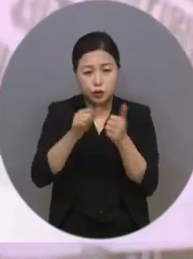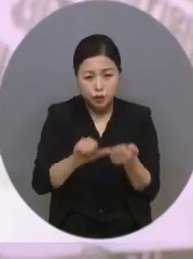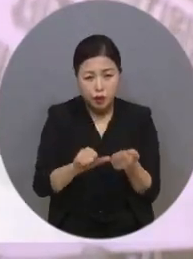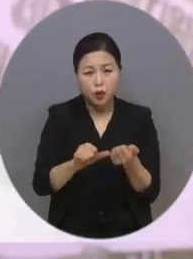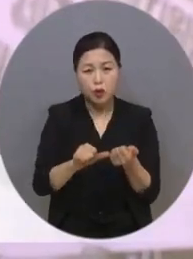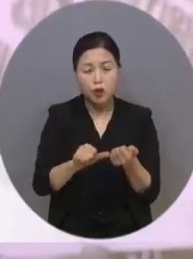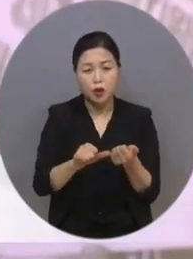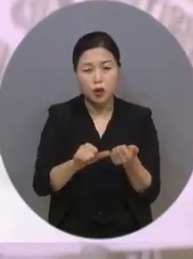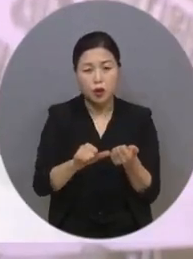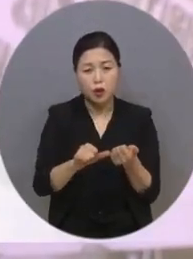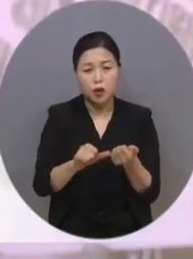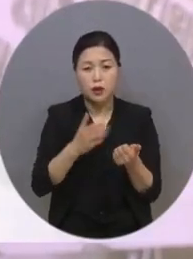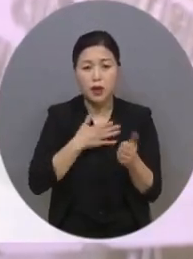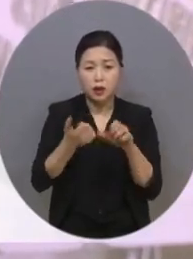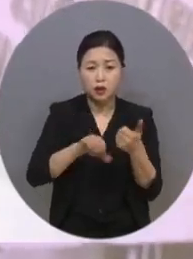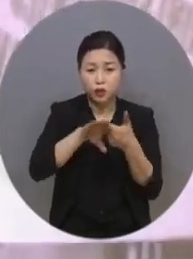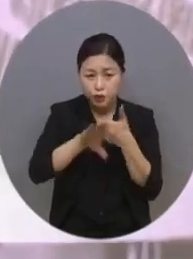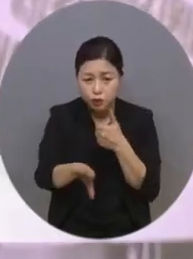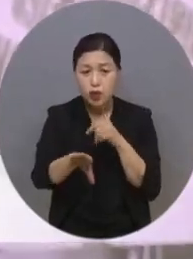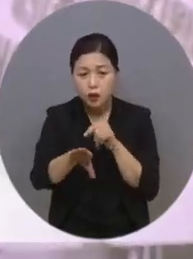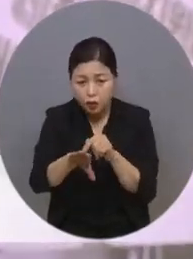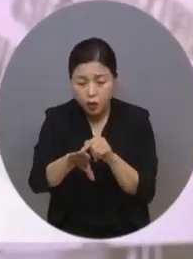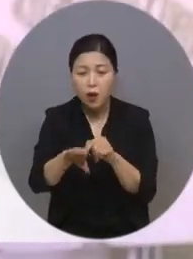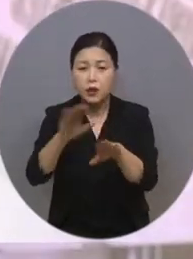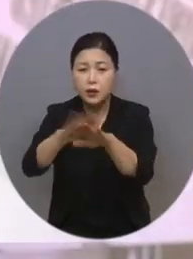마지막 세상 잘 살다 오라고